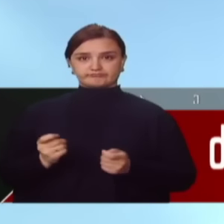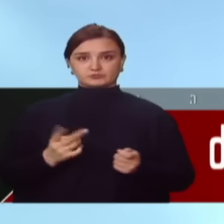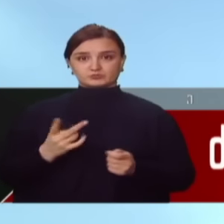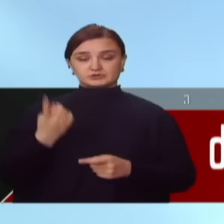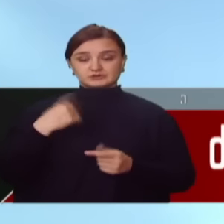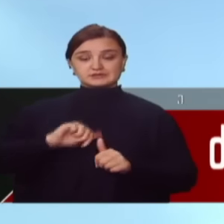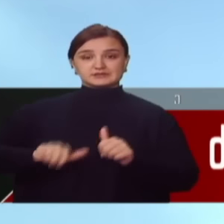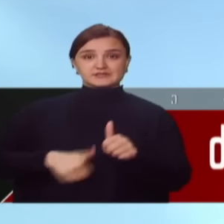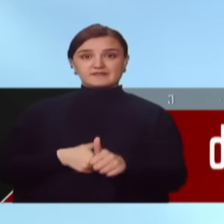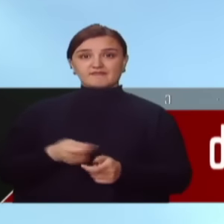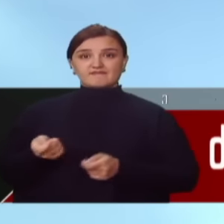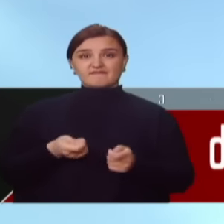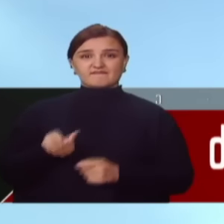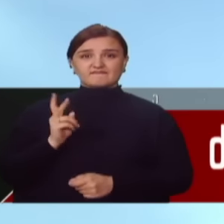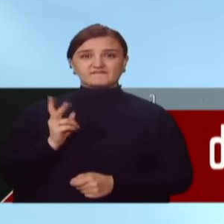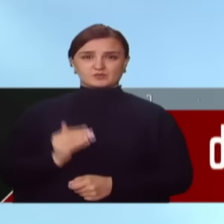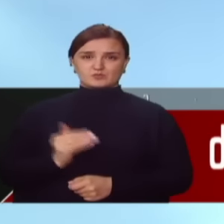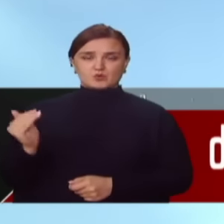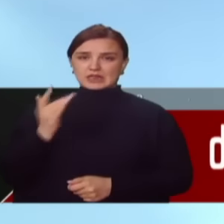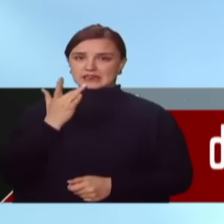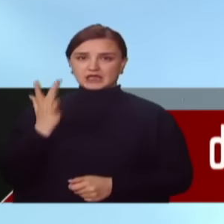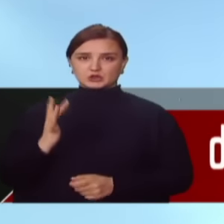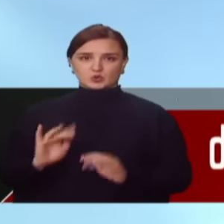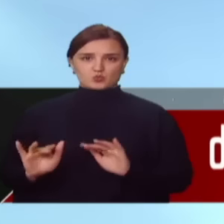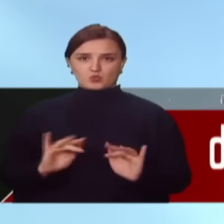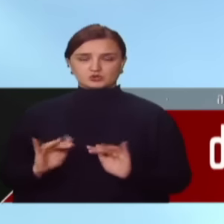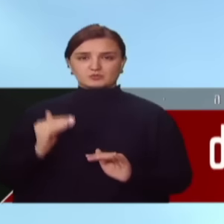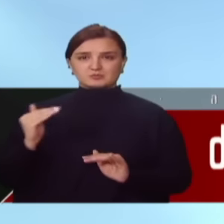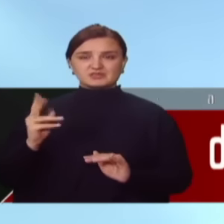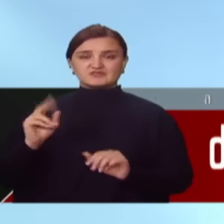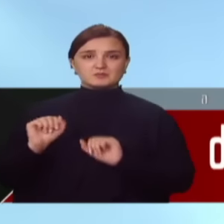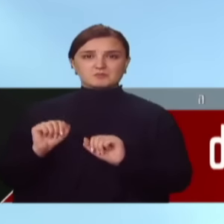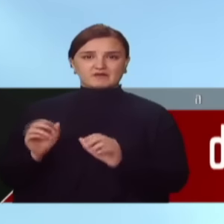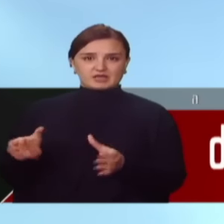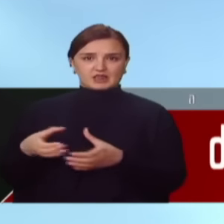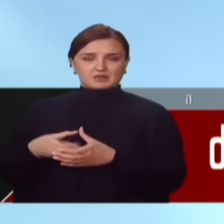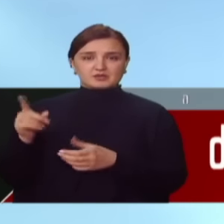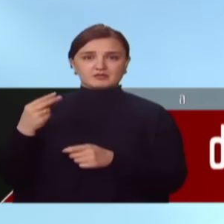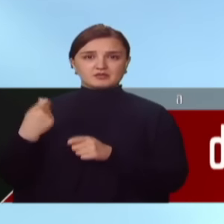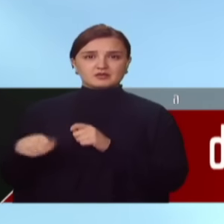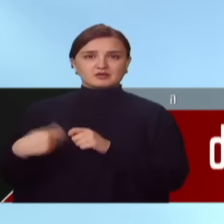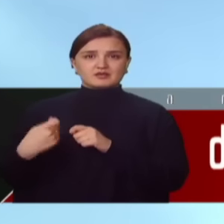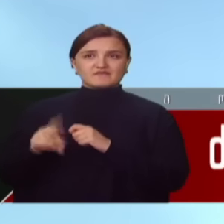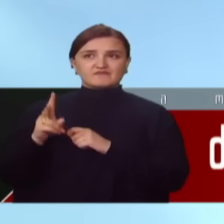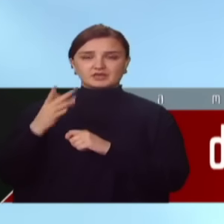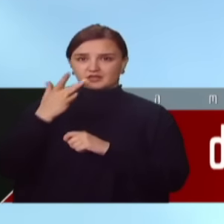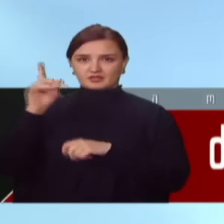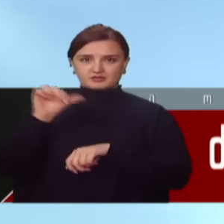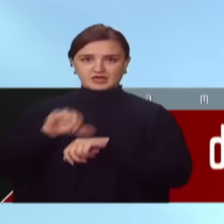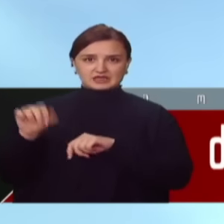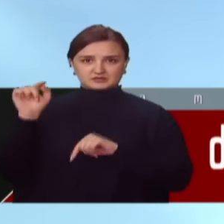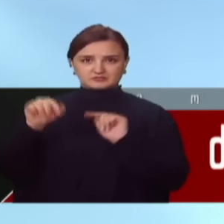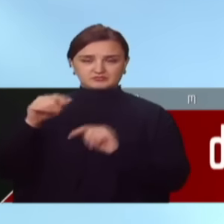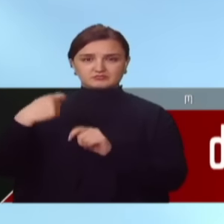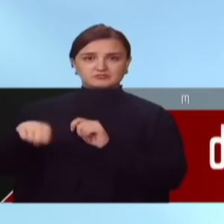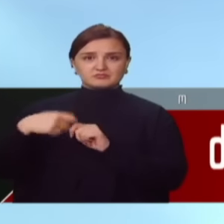უკან სინამდვილეში დგას ისევ ნაციონალური მოძრაობა მისი მფარველებით და დამფინანსებლებით ქვეყნის გარედან